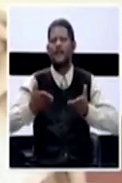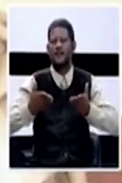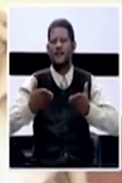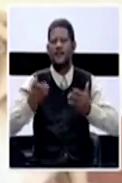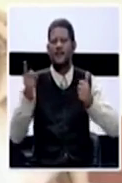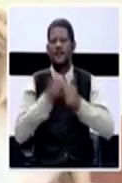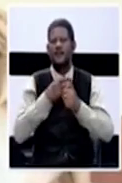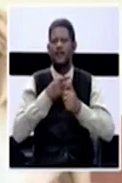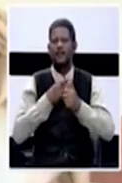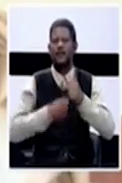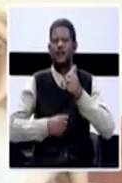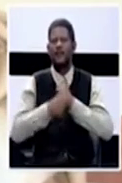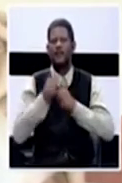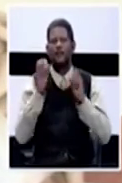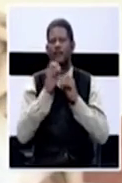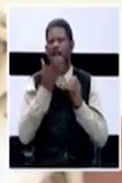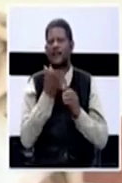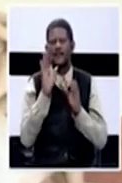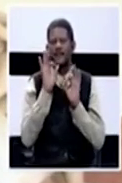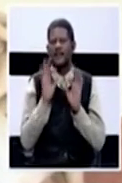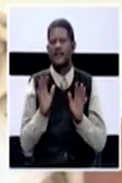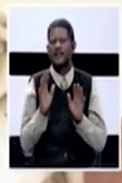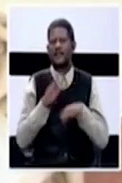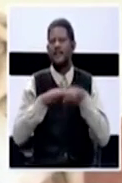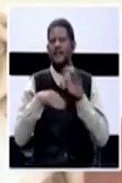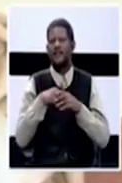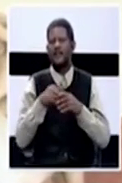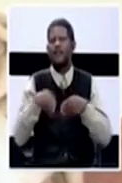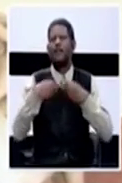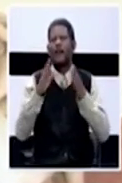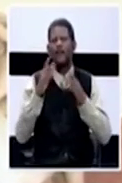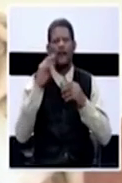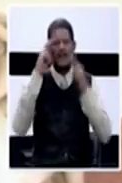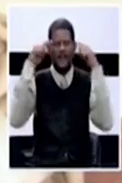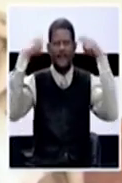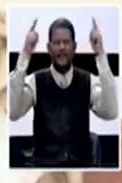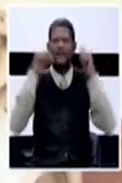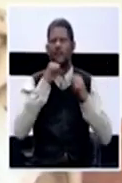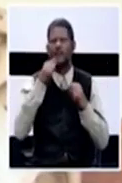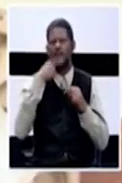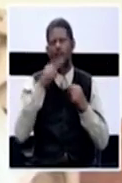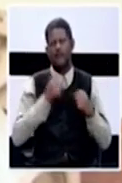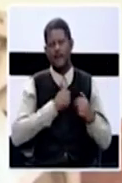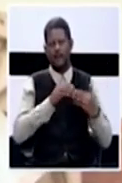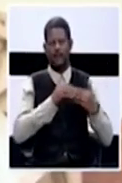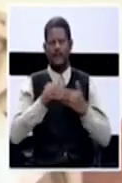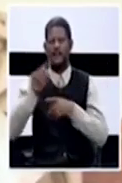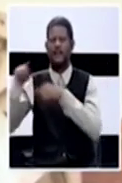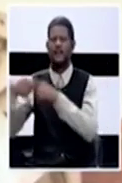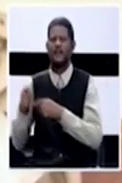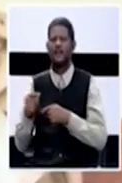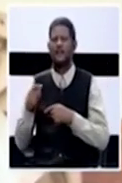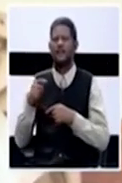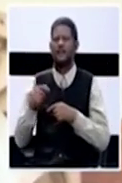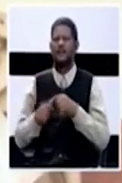ቀዳመት ኣሕዋህና ዋላ ሓንቲ ዝኾኑ ብሎምን ኢትካ ባሃም ነብሩ ይኮነን ኢለዮም መሪሐዮም እንዳወረትኩ ኣብኣ ንዓይሽዑ ህውኻት